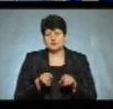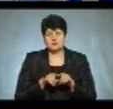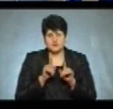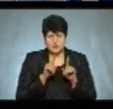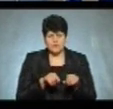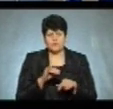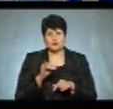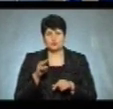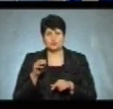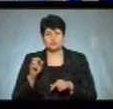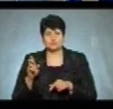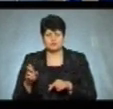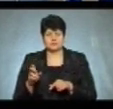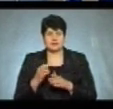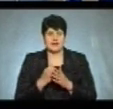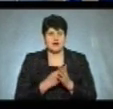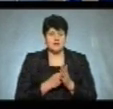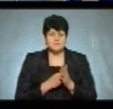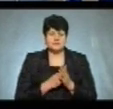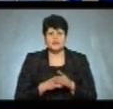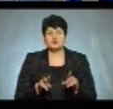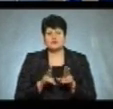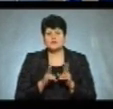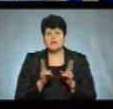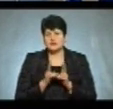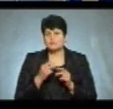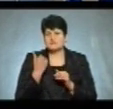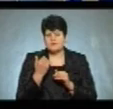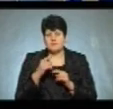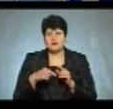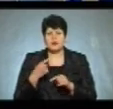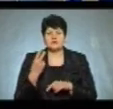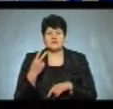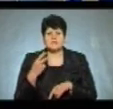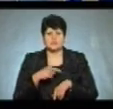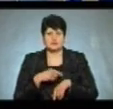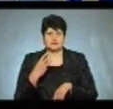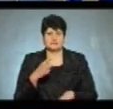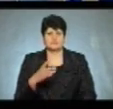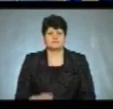одноіменному YouTube-каналі. Зустрінемося з вами о 20:30.